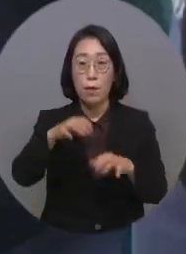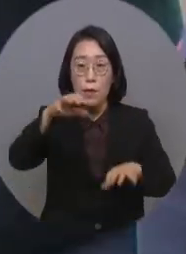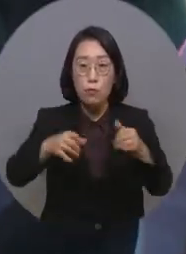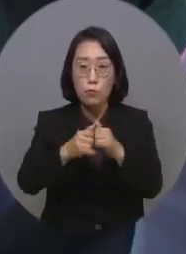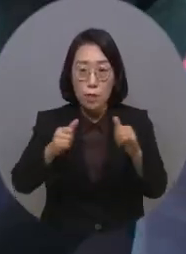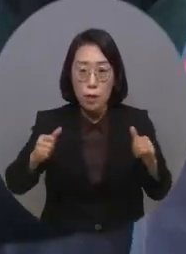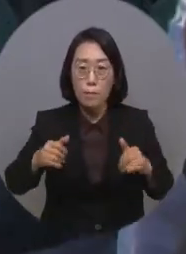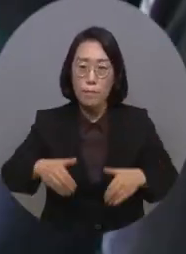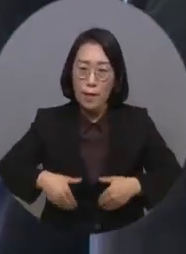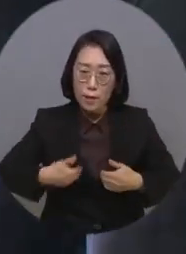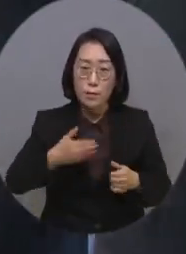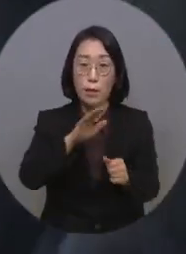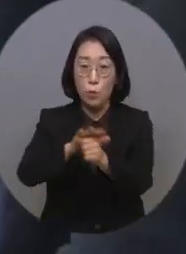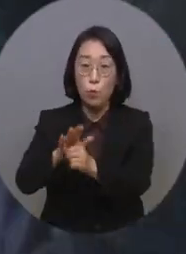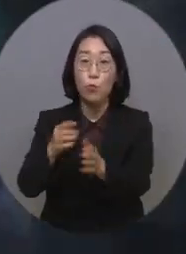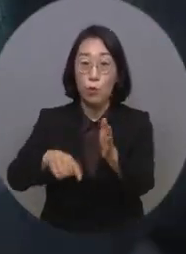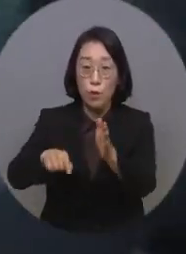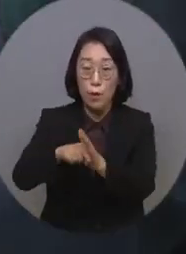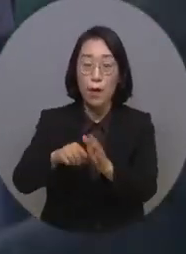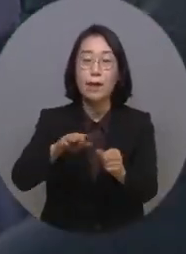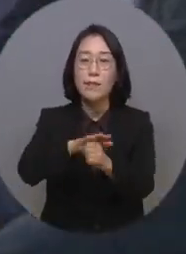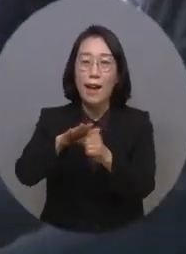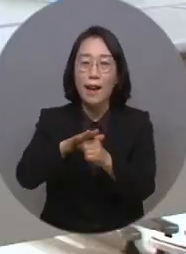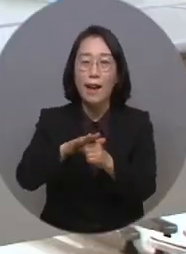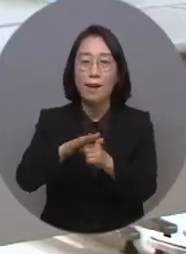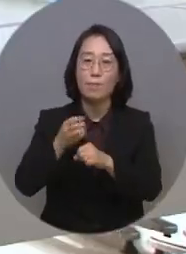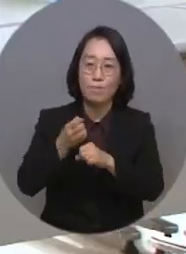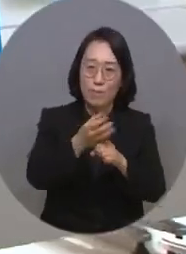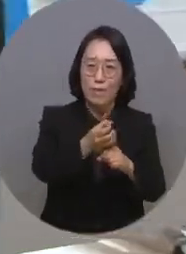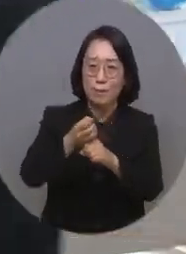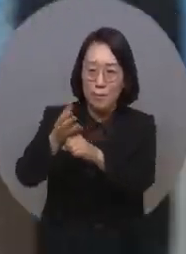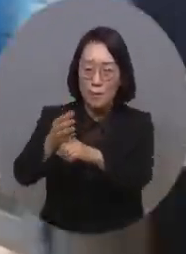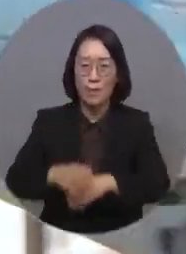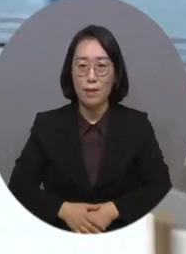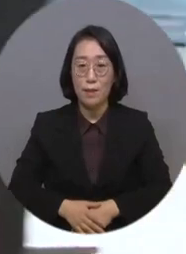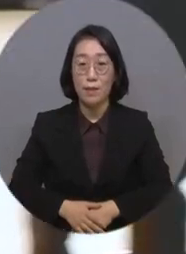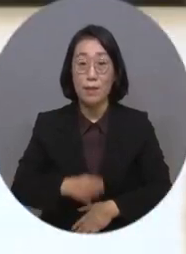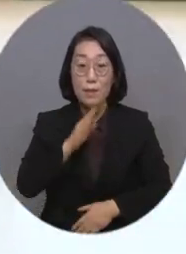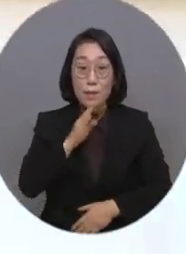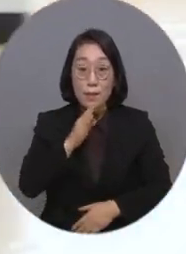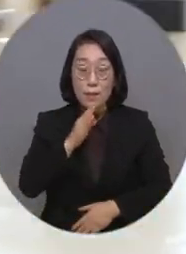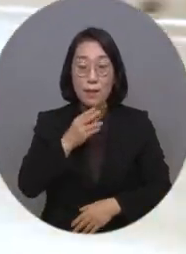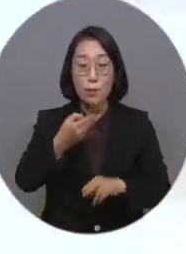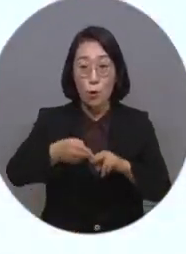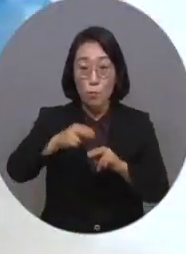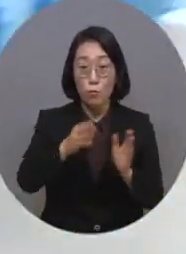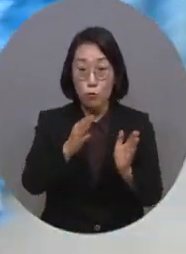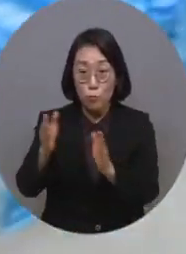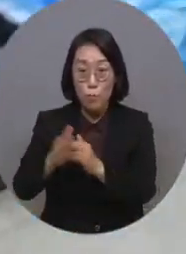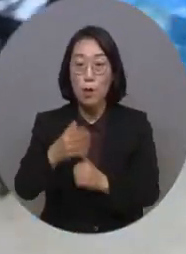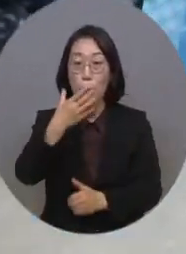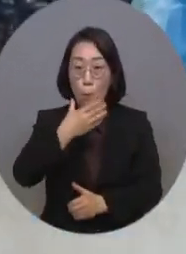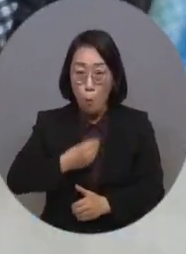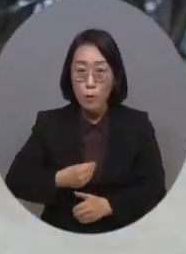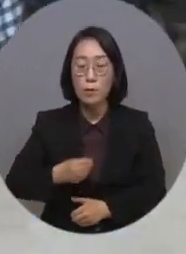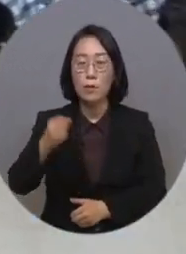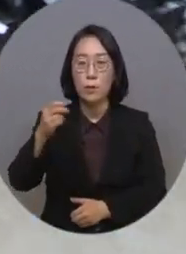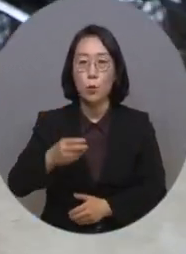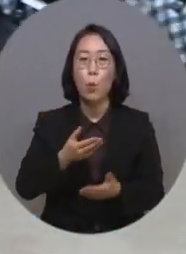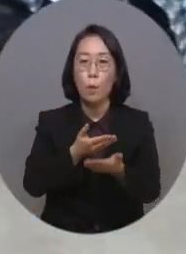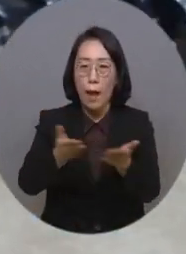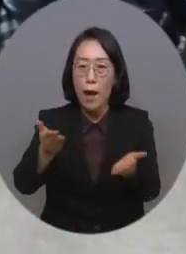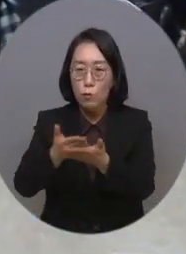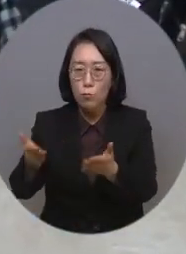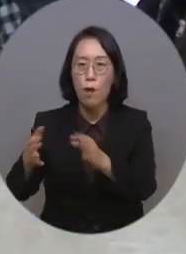월동 준비에 동참하여 이웃사랑을 실천합니다. 이번 행사를 통하여 지역사회의 복지실현과 이웃사랑 및 나눔